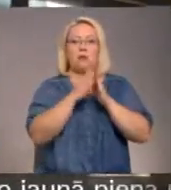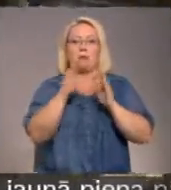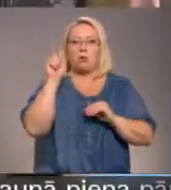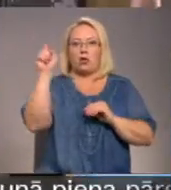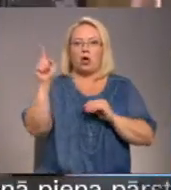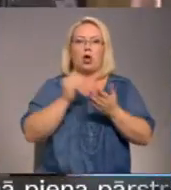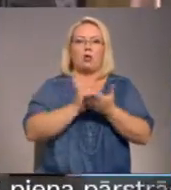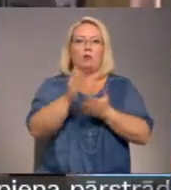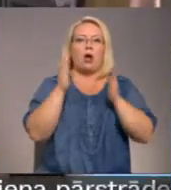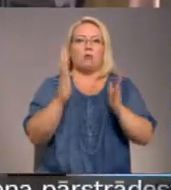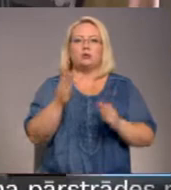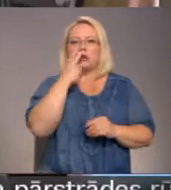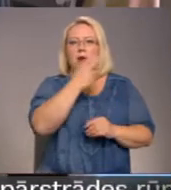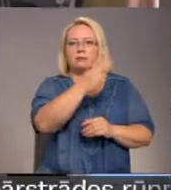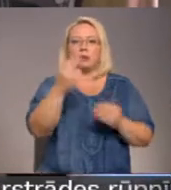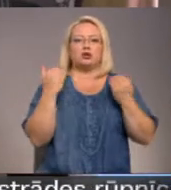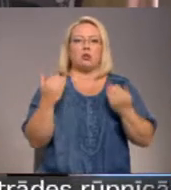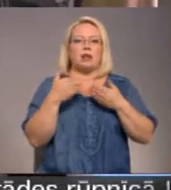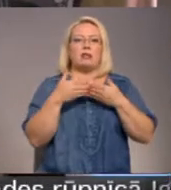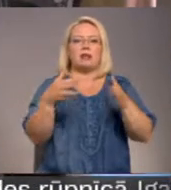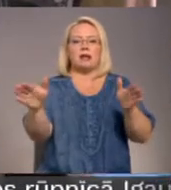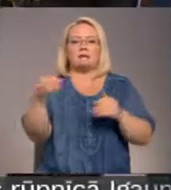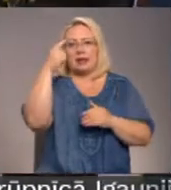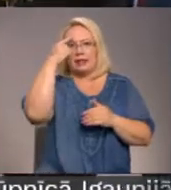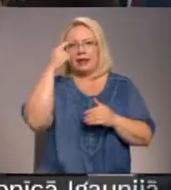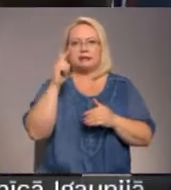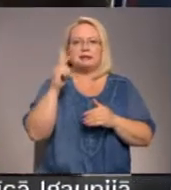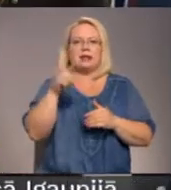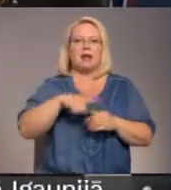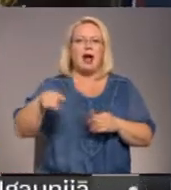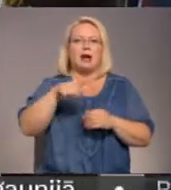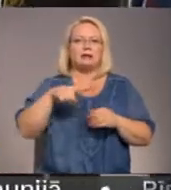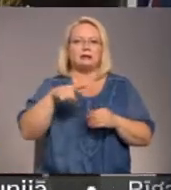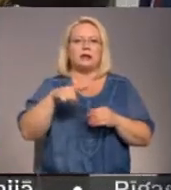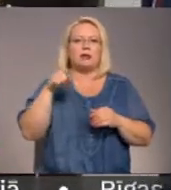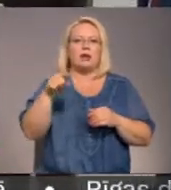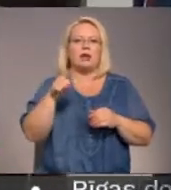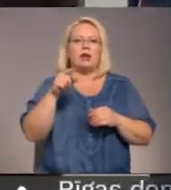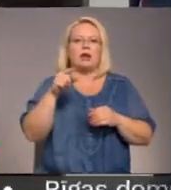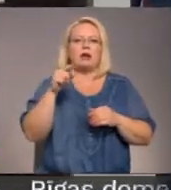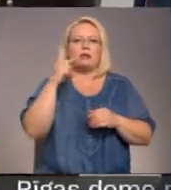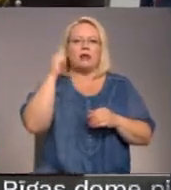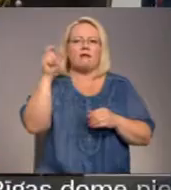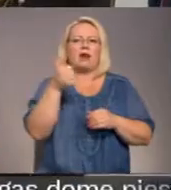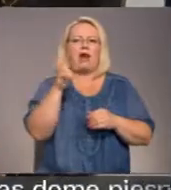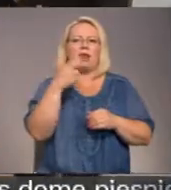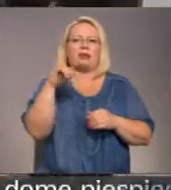bibliotēkā turpmāk būs apskatāms šodien atklātais par Indijas nācijas tēvu sauktā Mahatmas